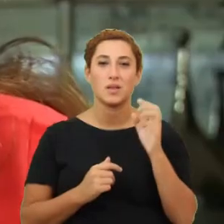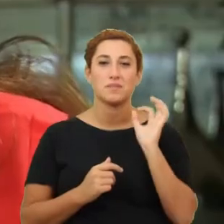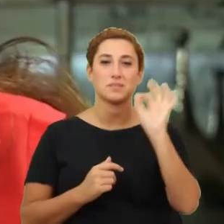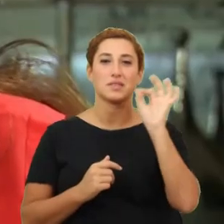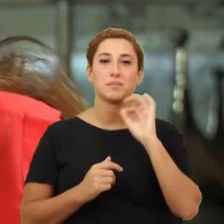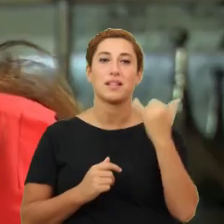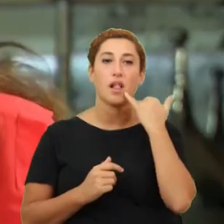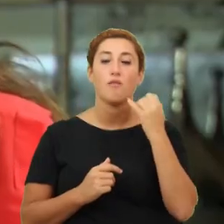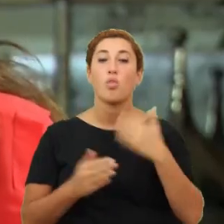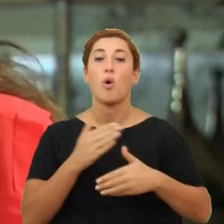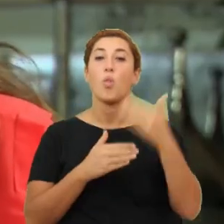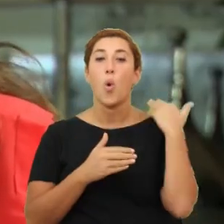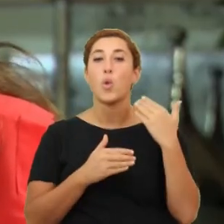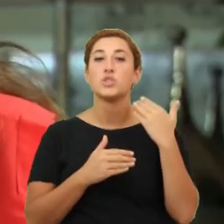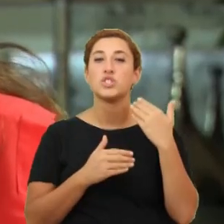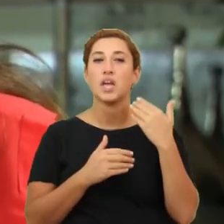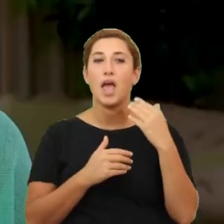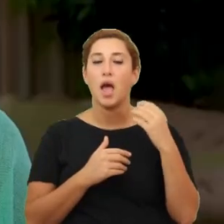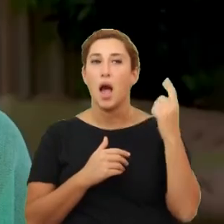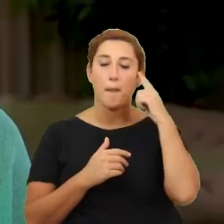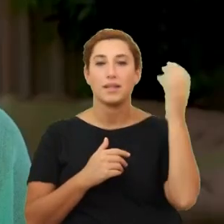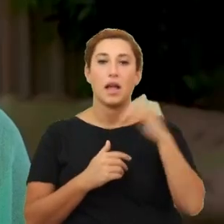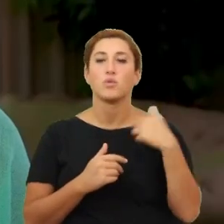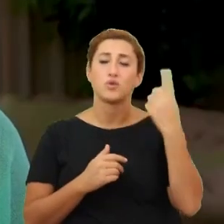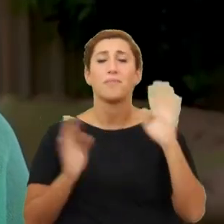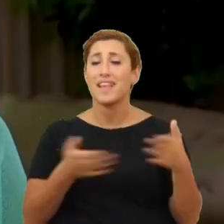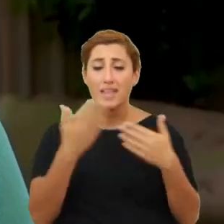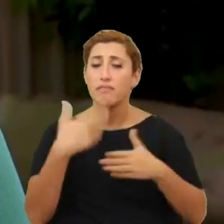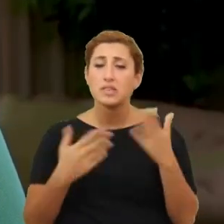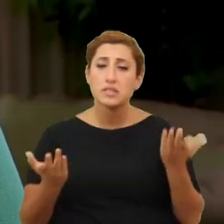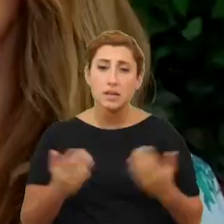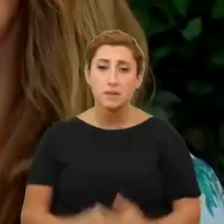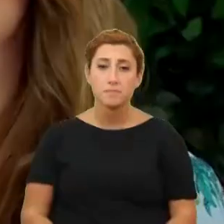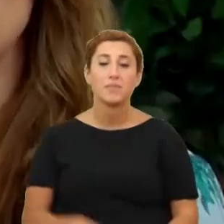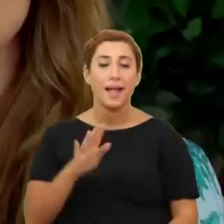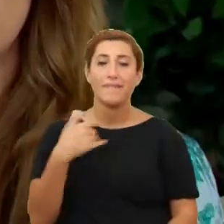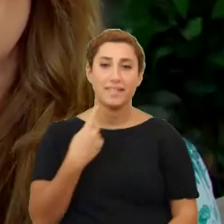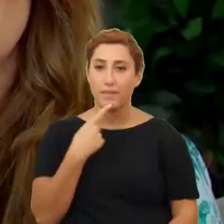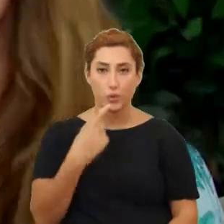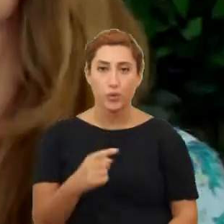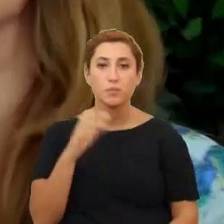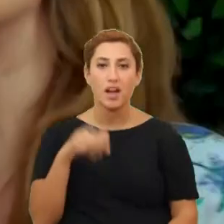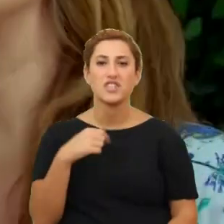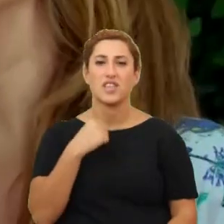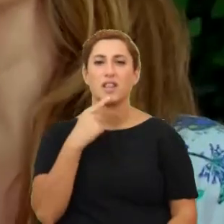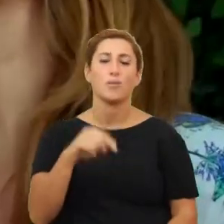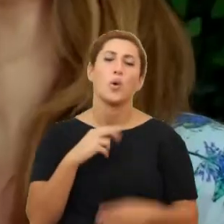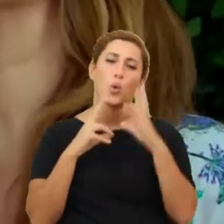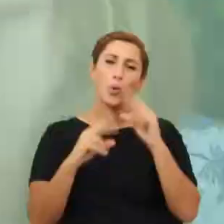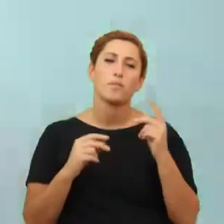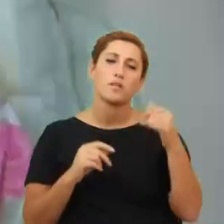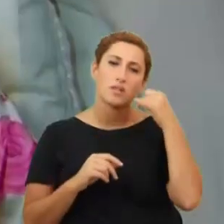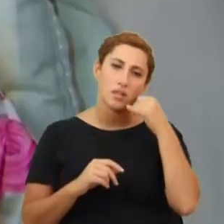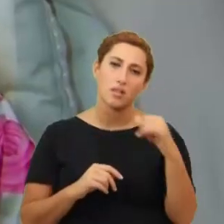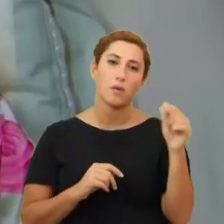sinyalleri telefondan önce algıladığını düşünüyorum ben. Neyse bir bırakın anlatsın. Ha ne diyordum? Ha işte dedim ki böyle uyuyorum nasıl